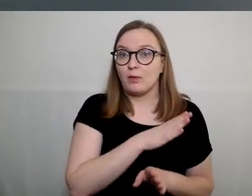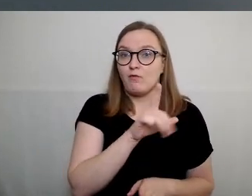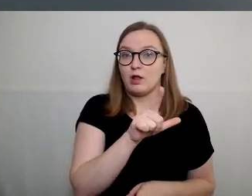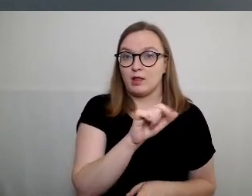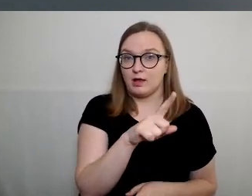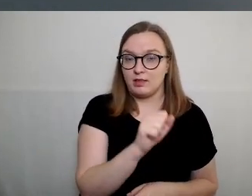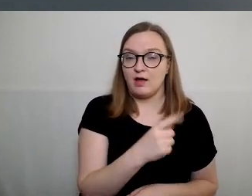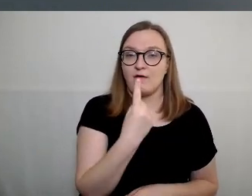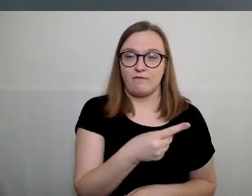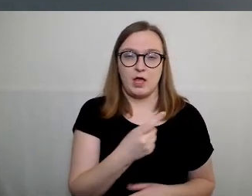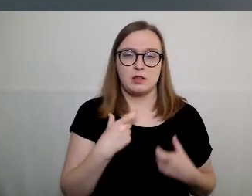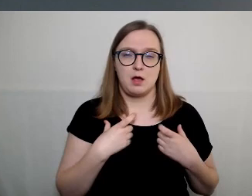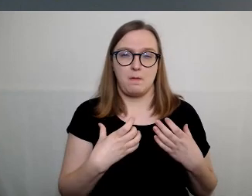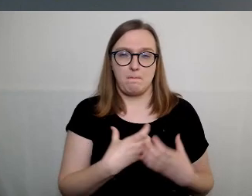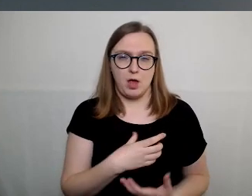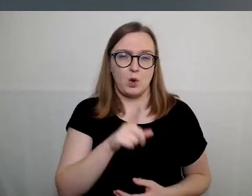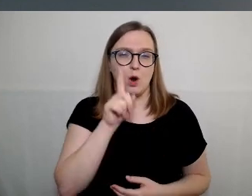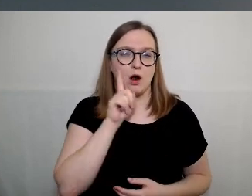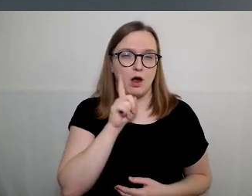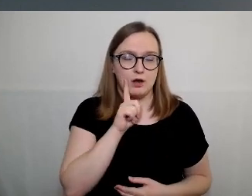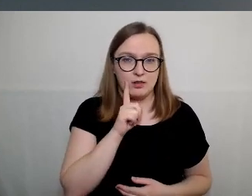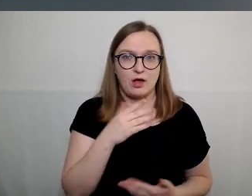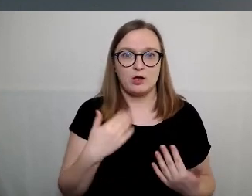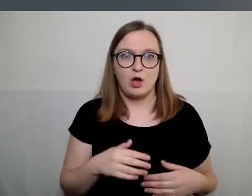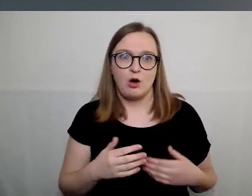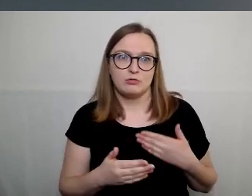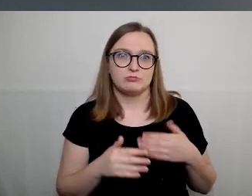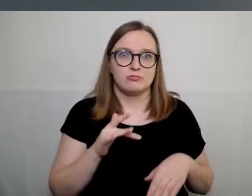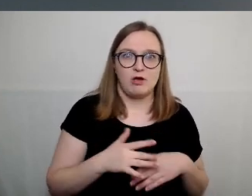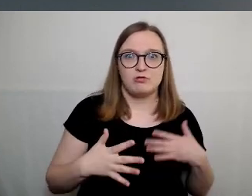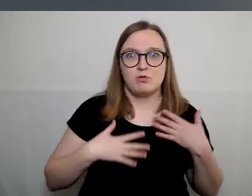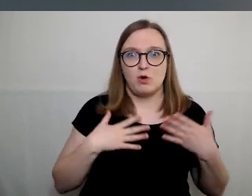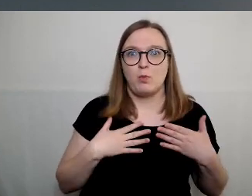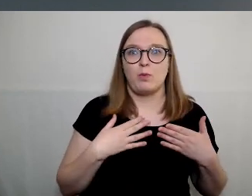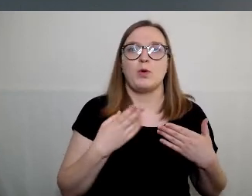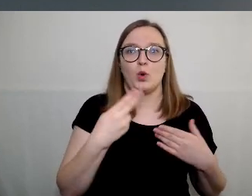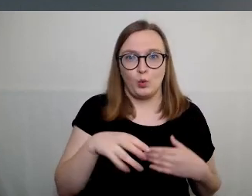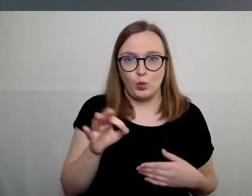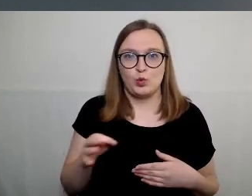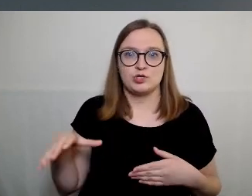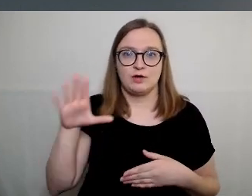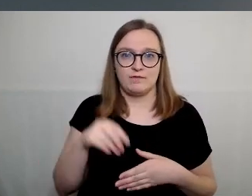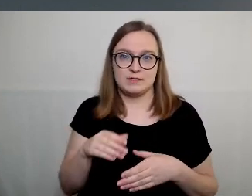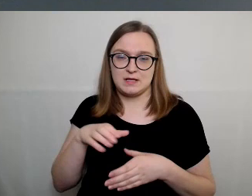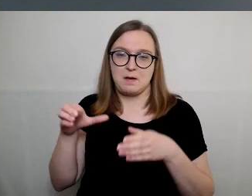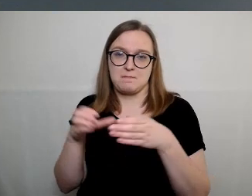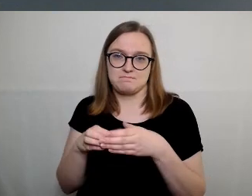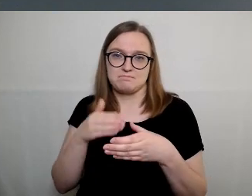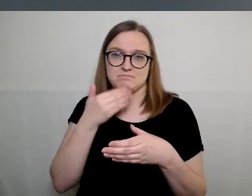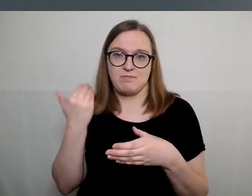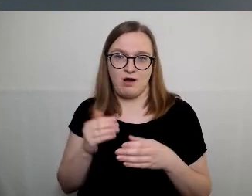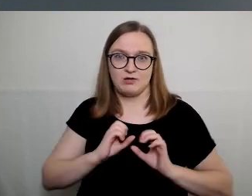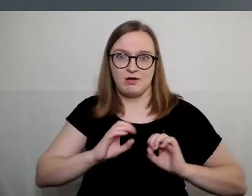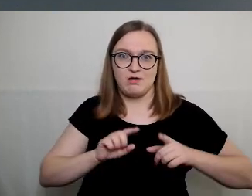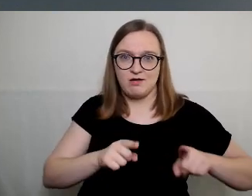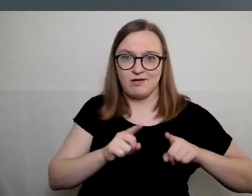kandidatas į mero postą įsijautė ir pradėjo už visą sąrašą agituot. Nu ir kas čia tokio? Tai nepainiokim pelų su grūdais. Dabar Jūs